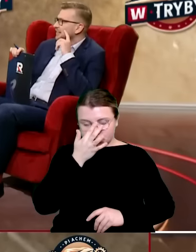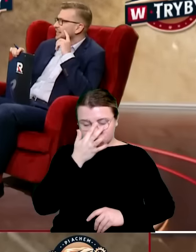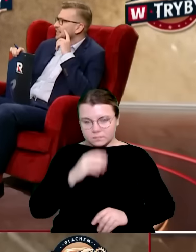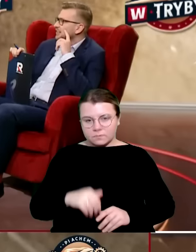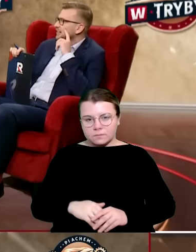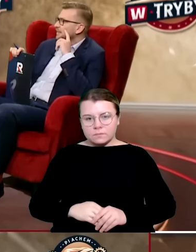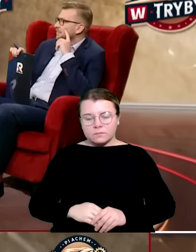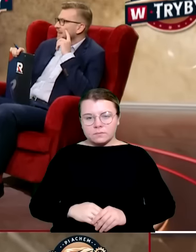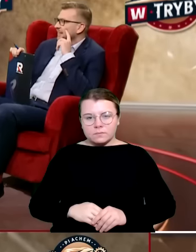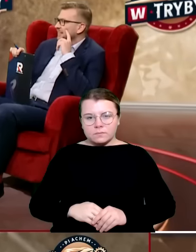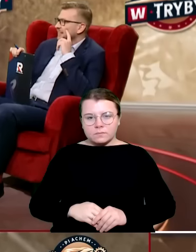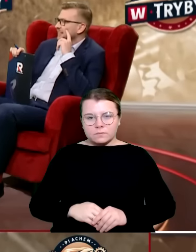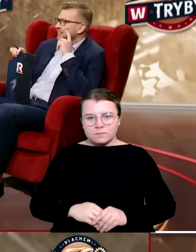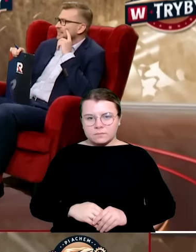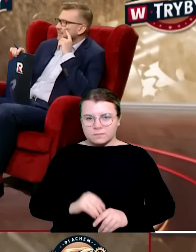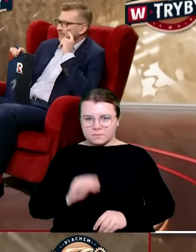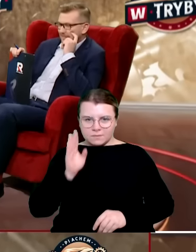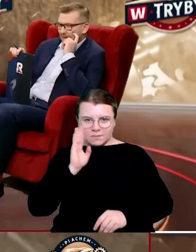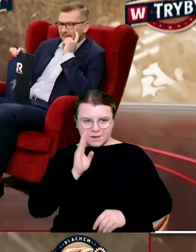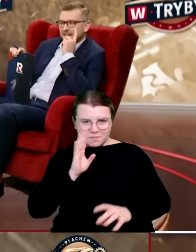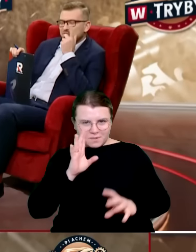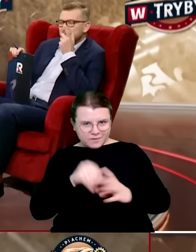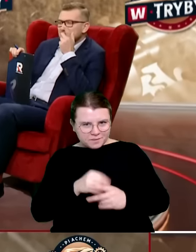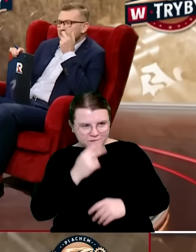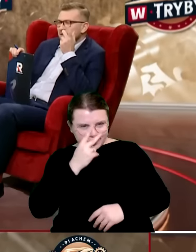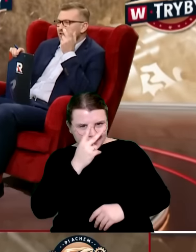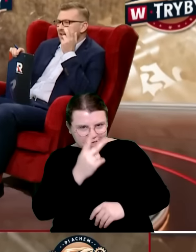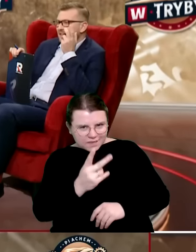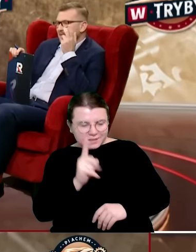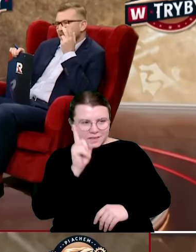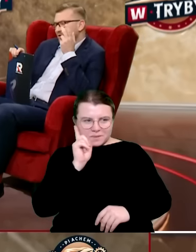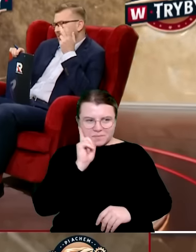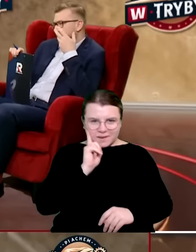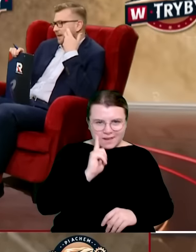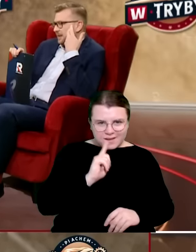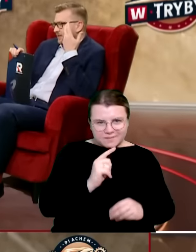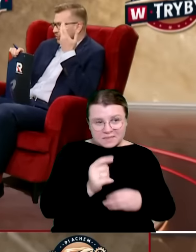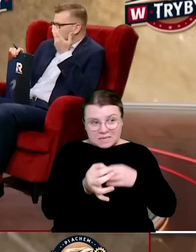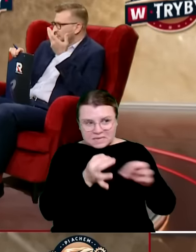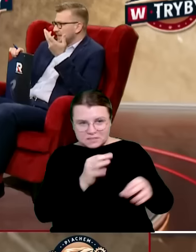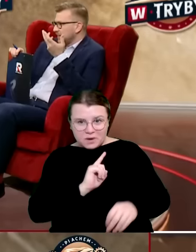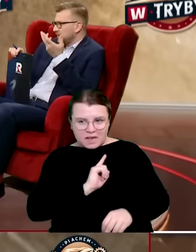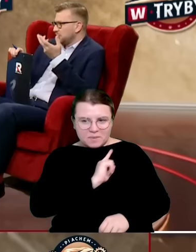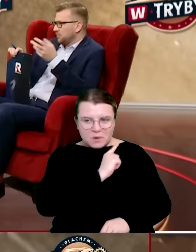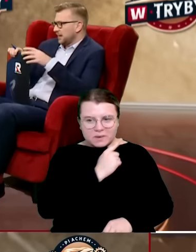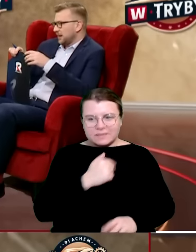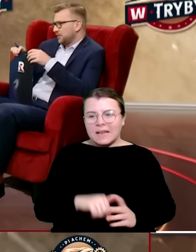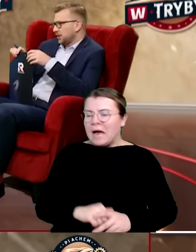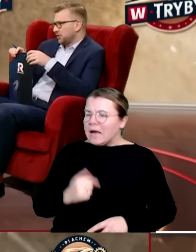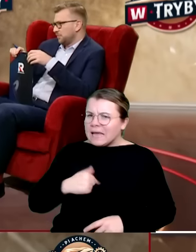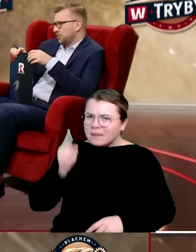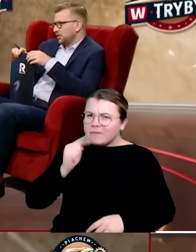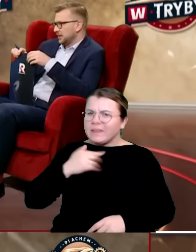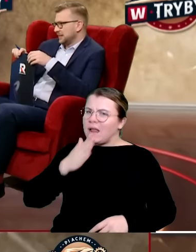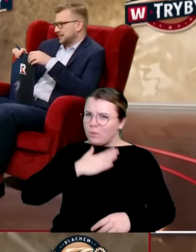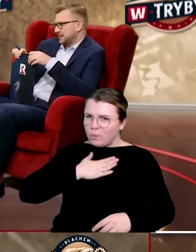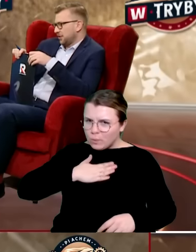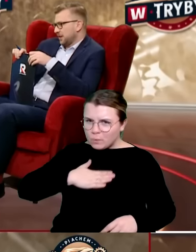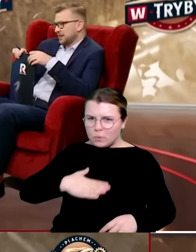To jakieś love story udało ci się uchwycić. Tak, ale myślę, żeby nie było, że ja jestem wścibski. Ja bardzo lubię kobiety, kiedy się ubierają w tego